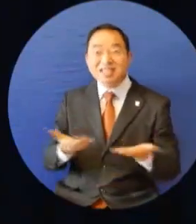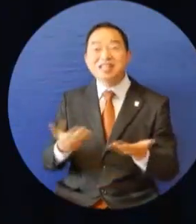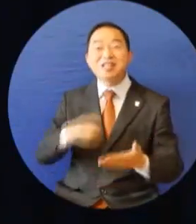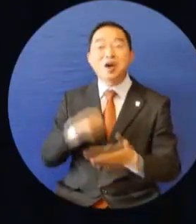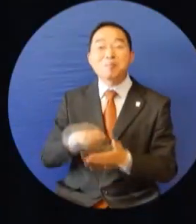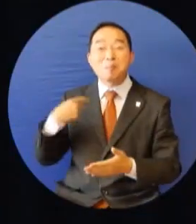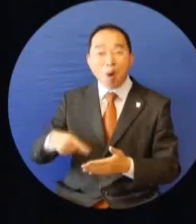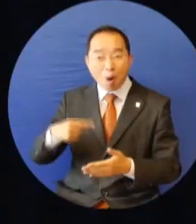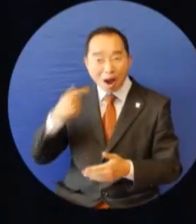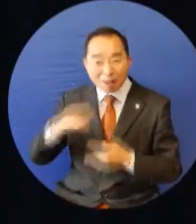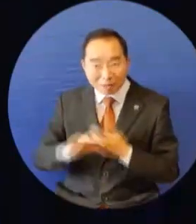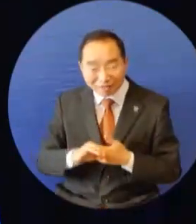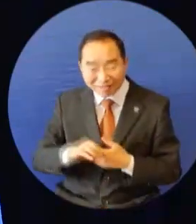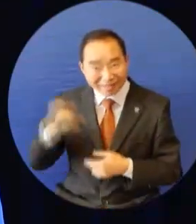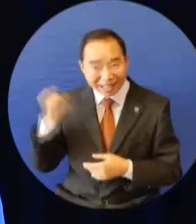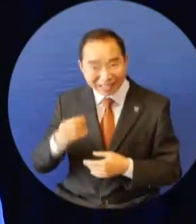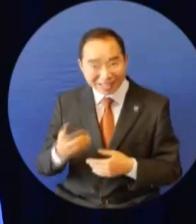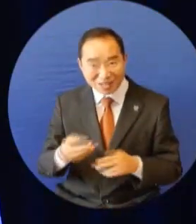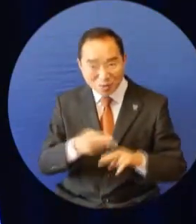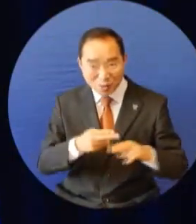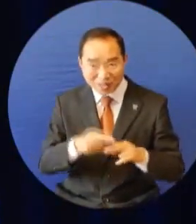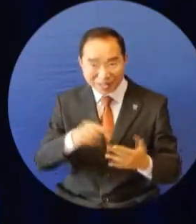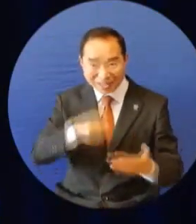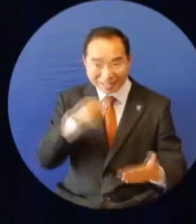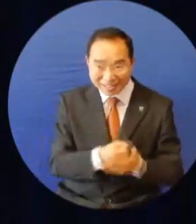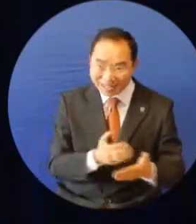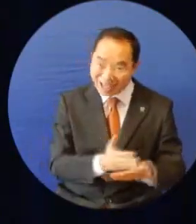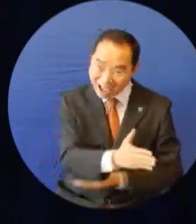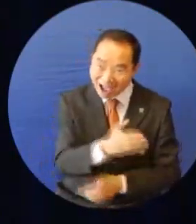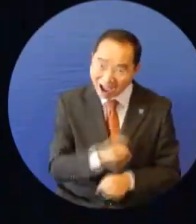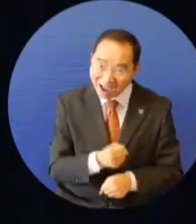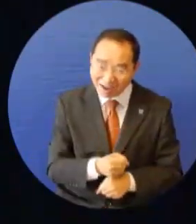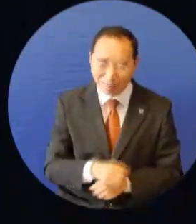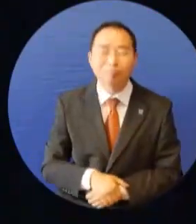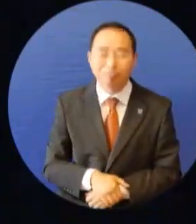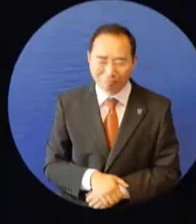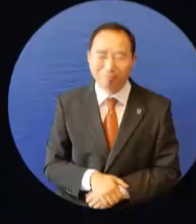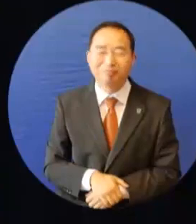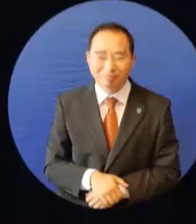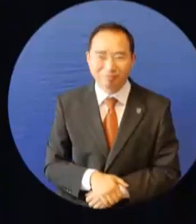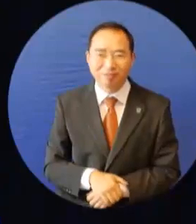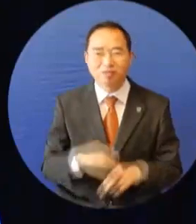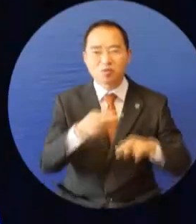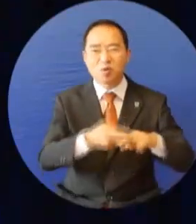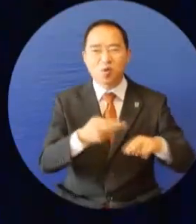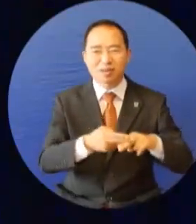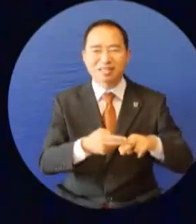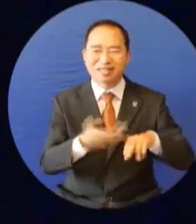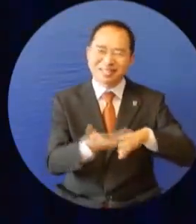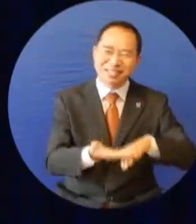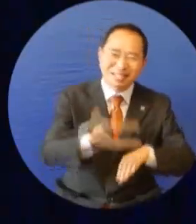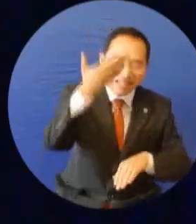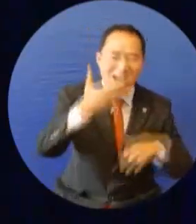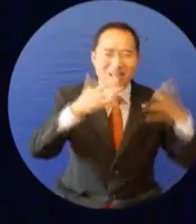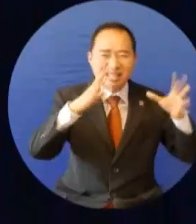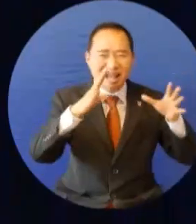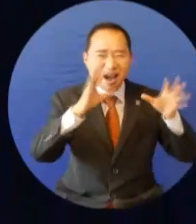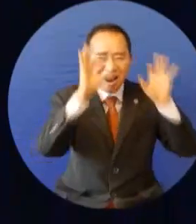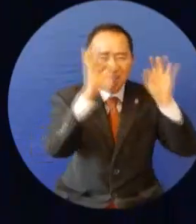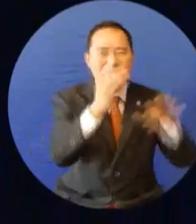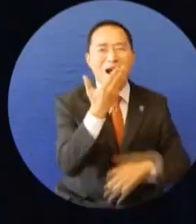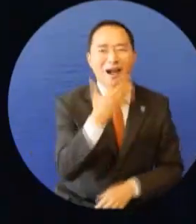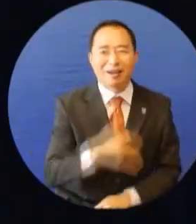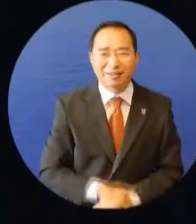네. 그 저는 여기에서 그 이상의 세계를 볼 수 있습니다. 단순히 음식이